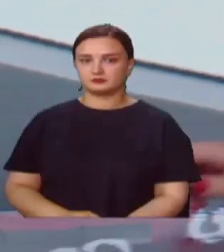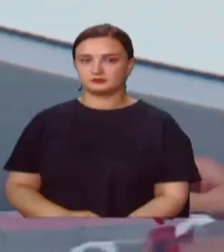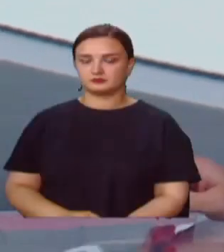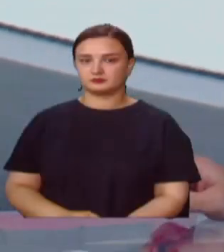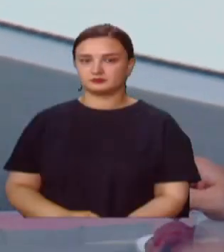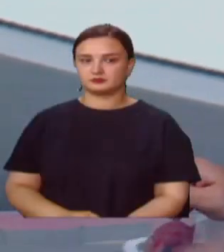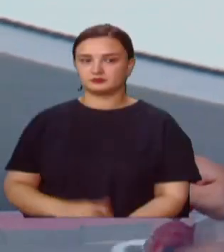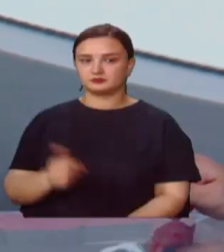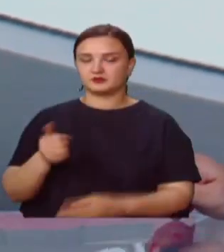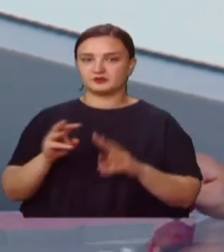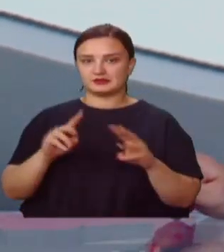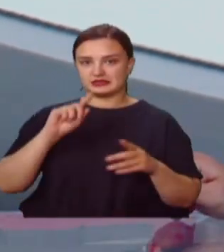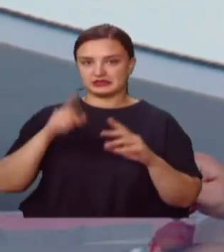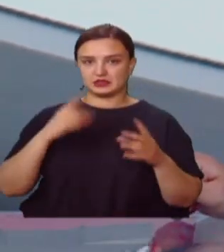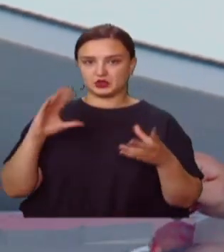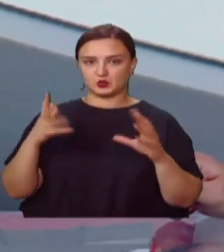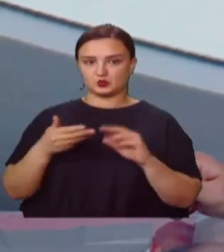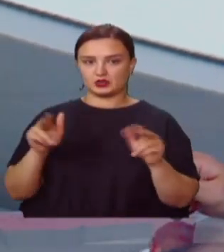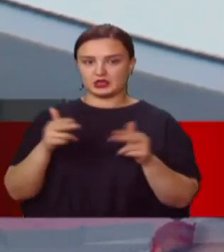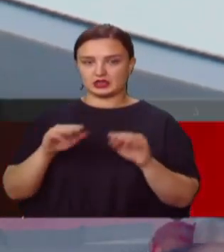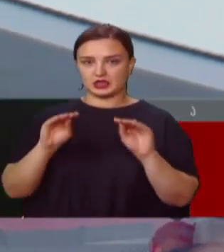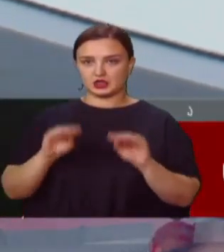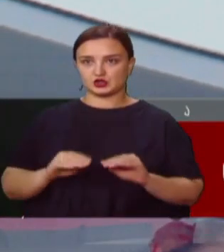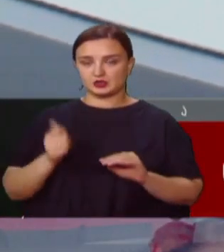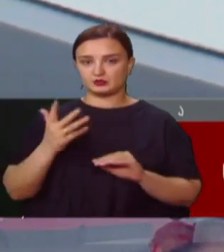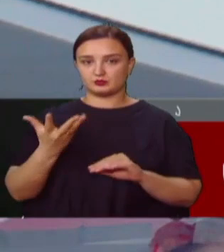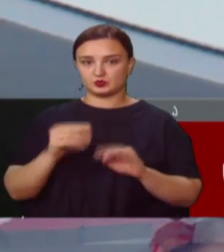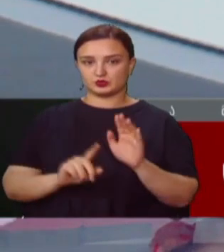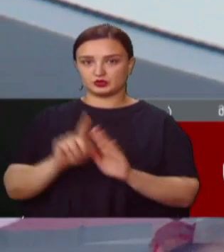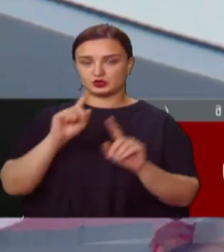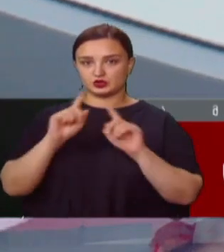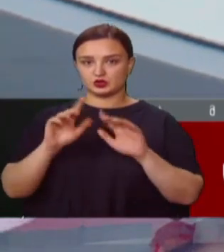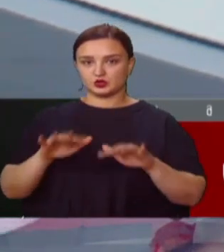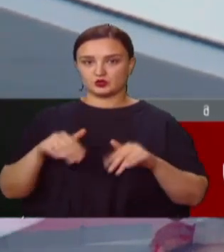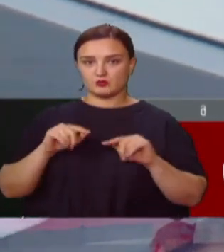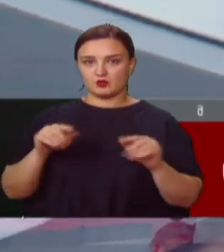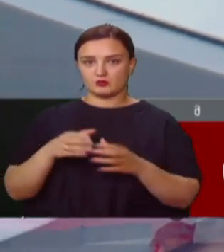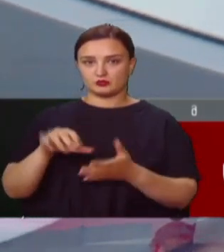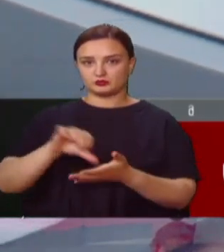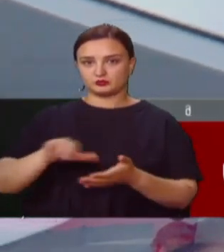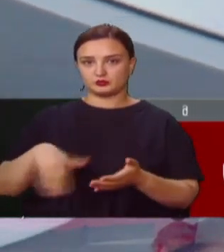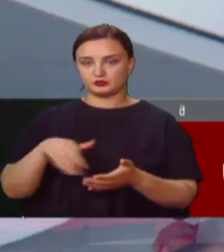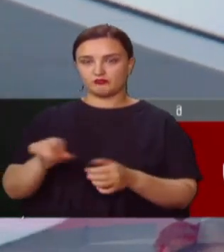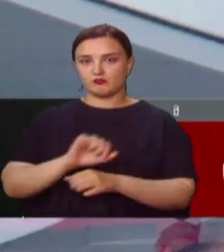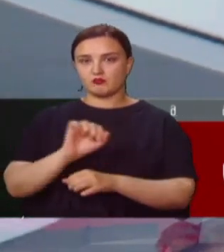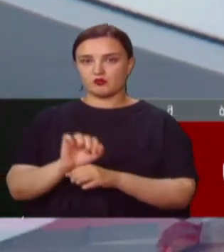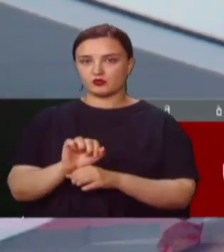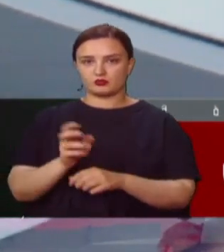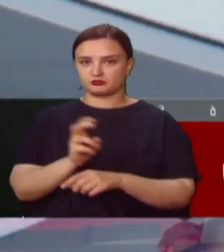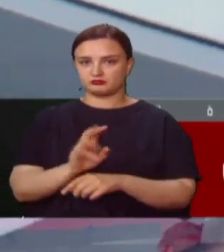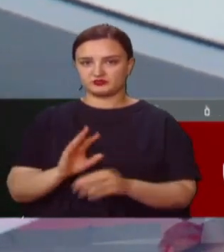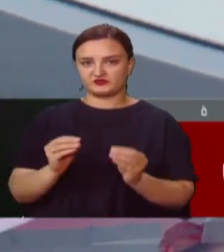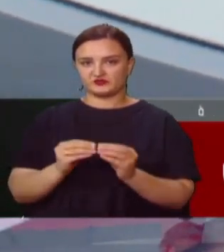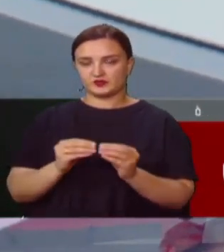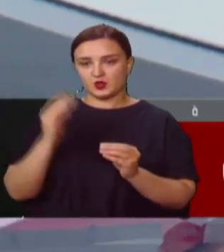პრემიერ-მინისტრის სტილური ანგარიში მოსმენა საკანონმდებლო ორგანოში რამდენიმე წუთში დაიწყება. სხდომას ოპოზიციის ნაწილი არ ესწრება, ისინი ბოიკოტის რეჟიმში რჩებიან და